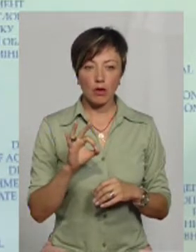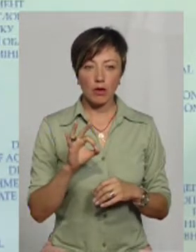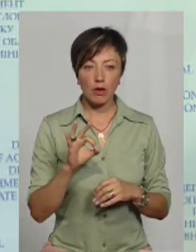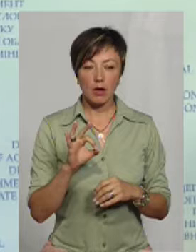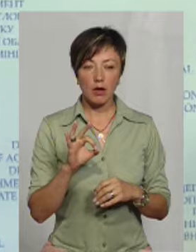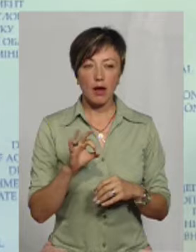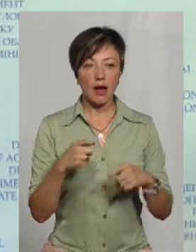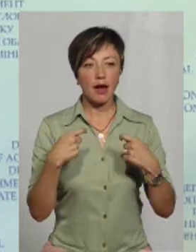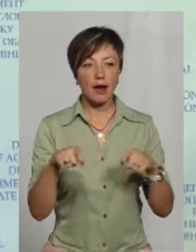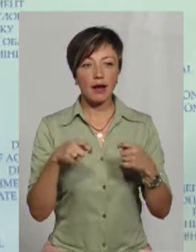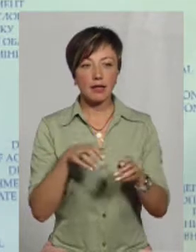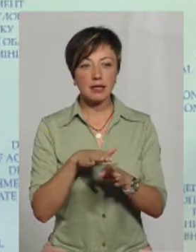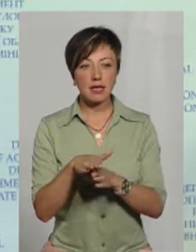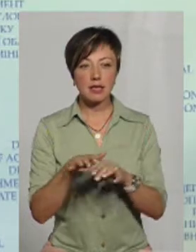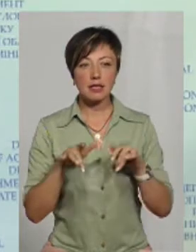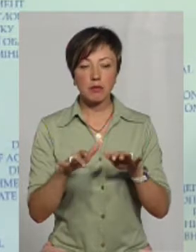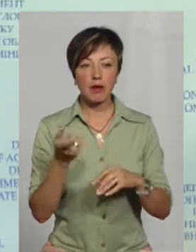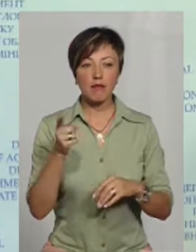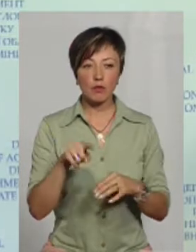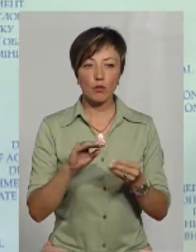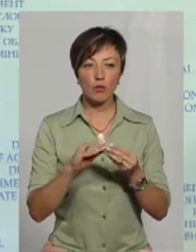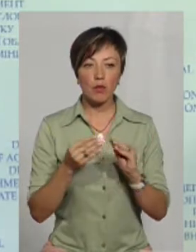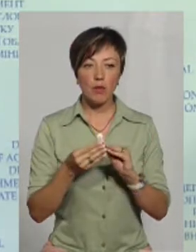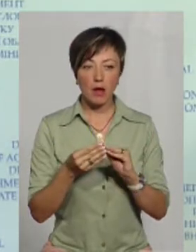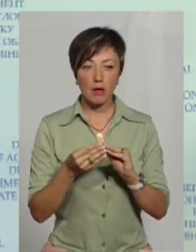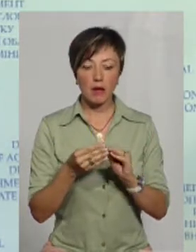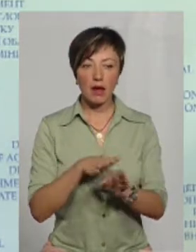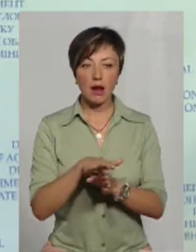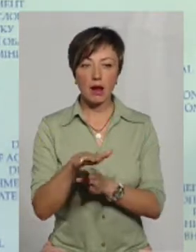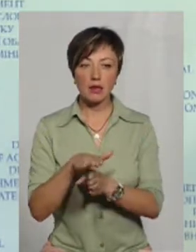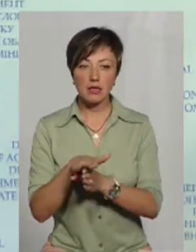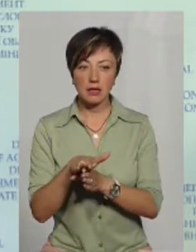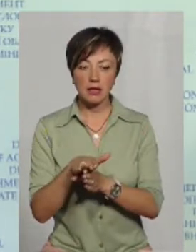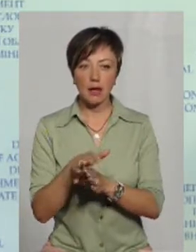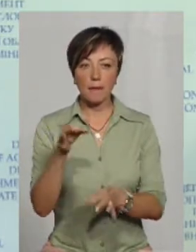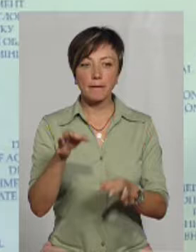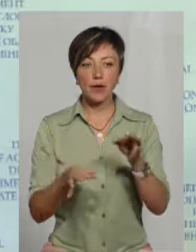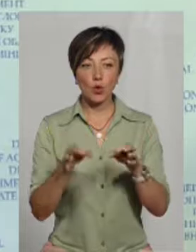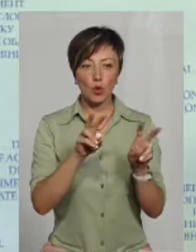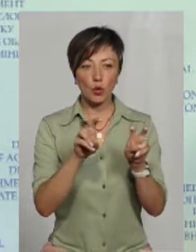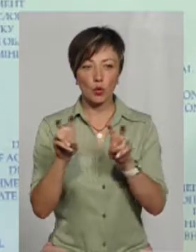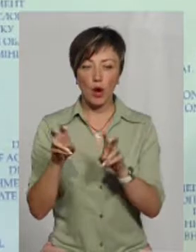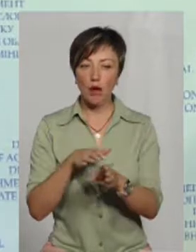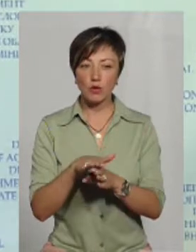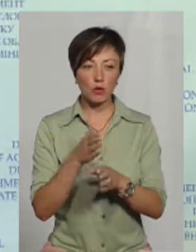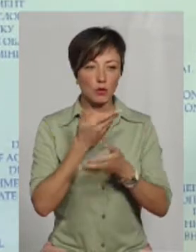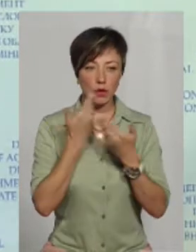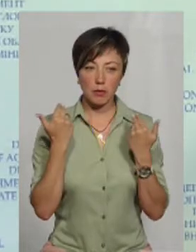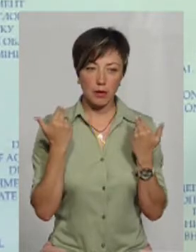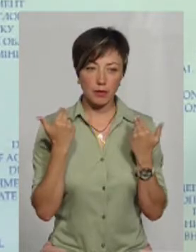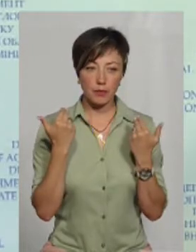Щодо реалізації, справа в тому, що проблеми реалізації органічних культур абсолютно немає.